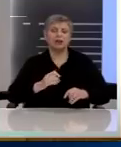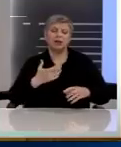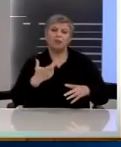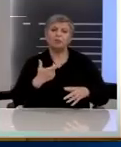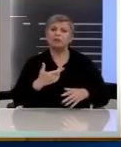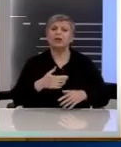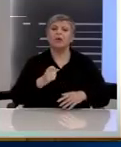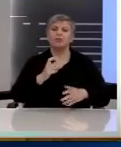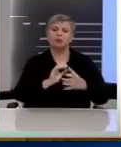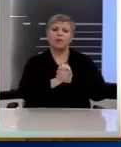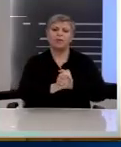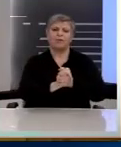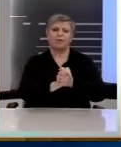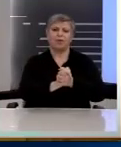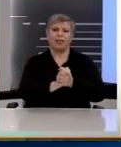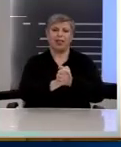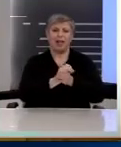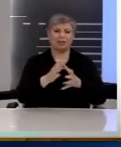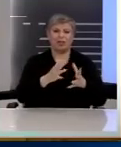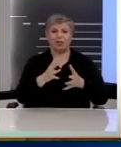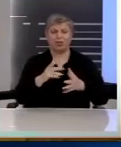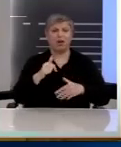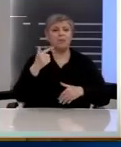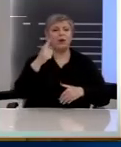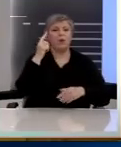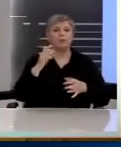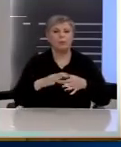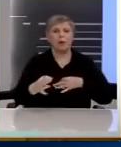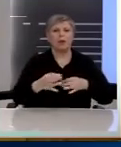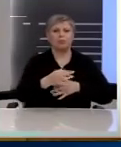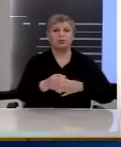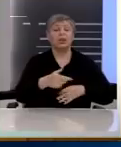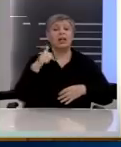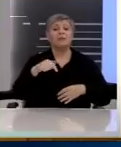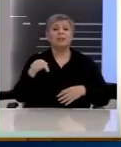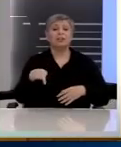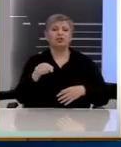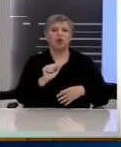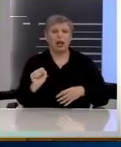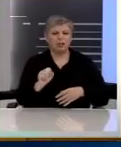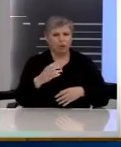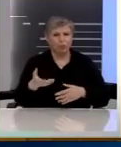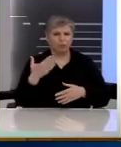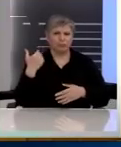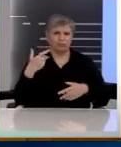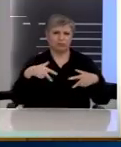κυβέρνησης. Και μην ψάχνετε να βρείτε αδύναμους κρίκους. Εμείς εδώ δεν έχουμε ούτε Τσοχατζόπουλους,